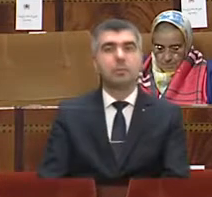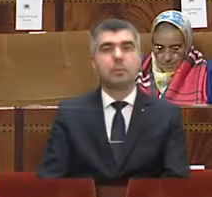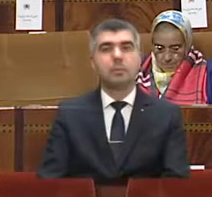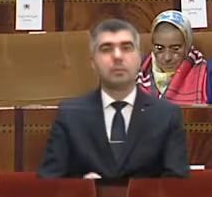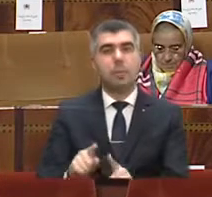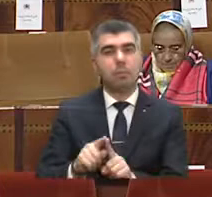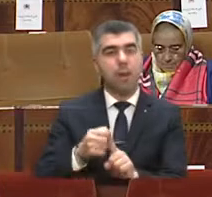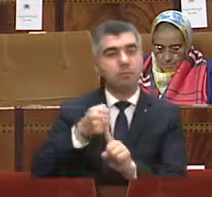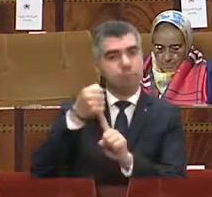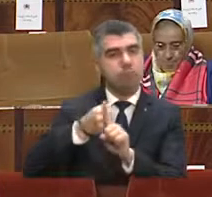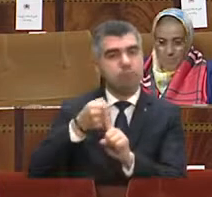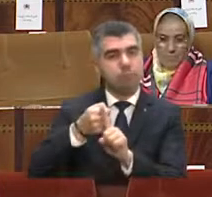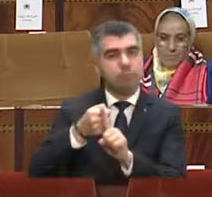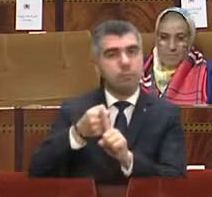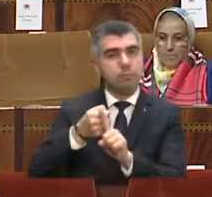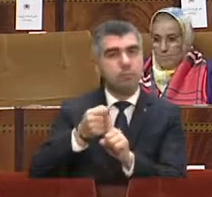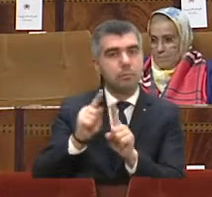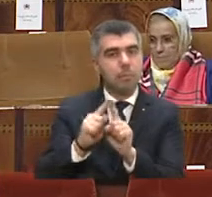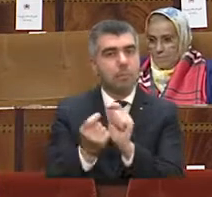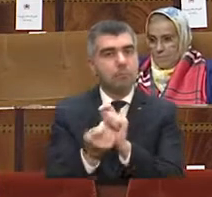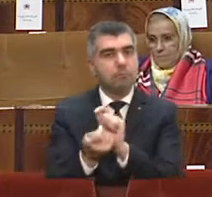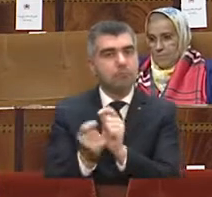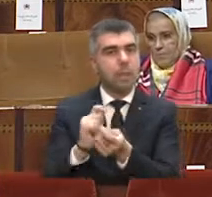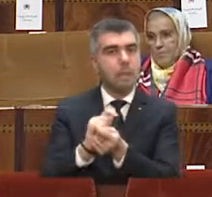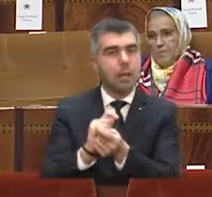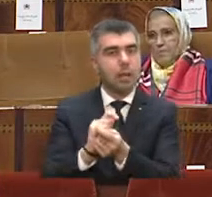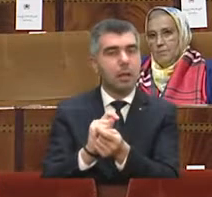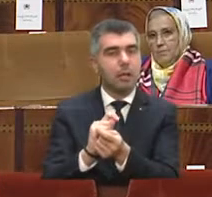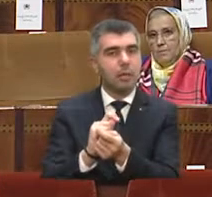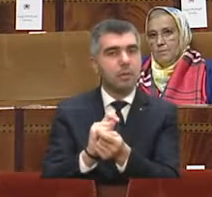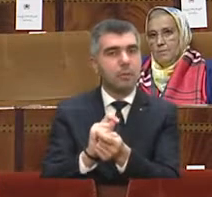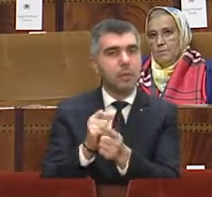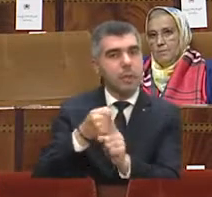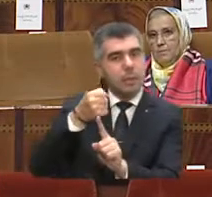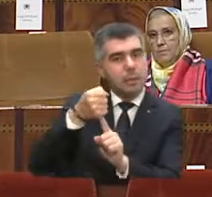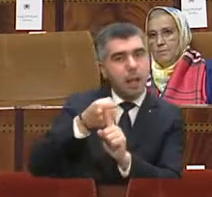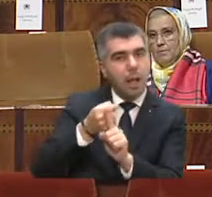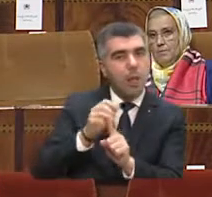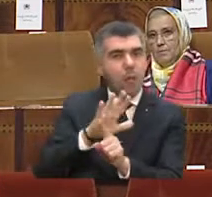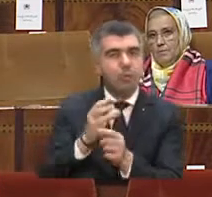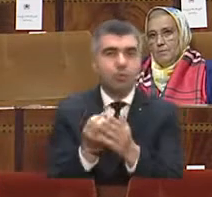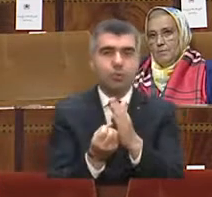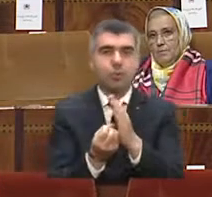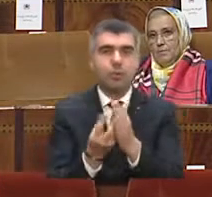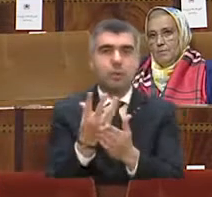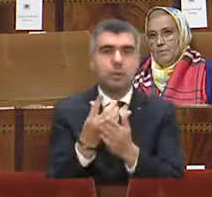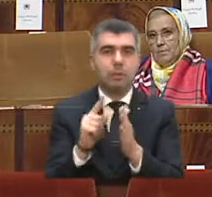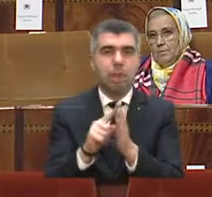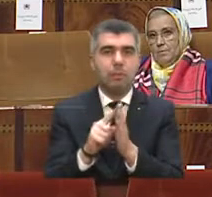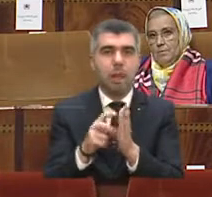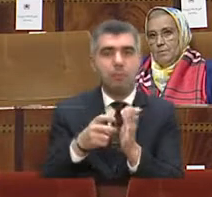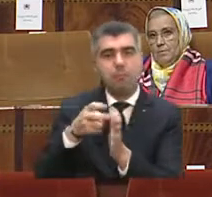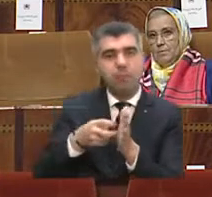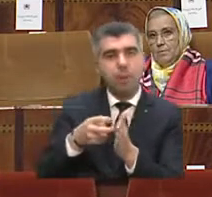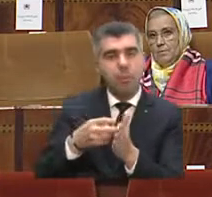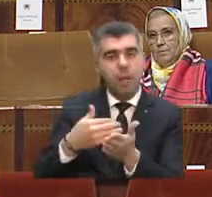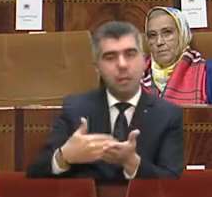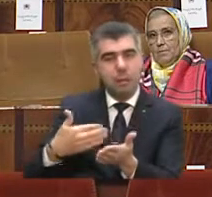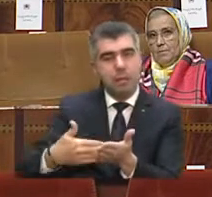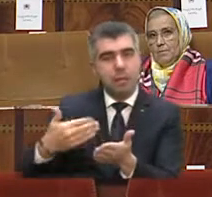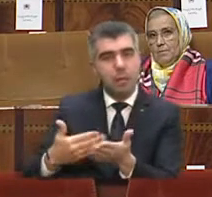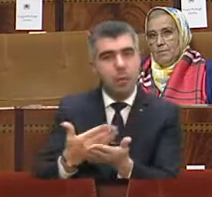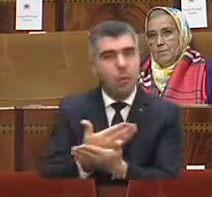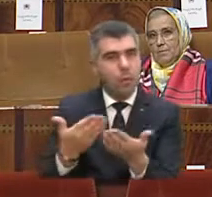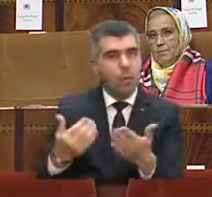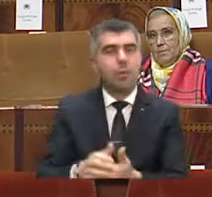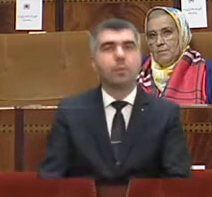إرادتكم القوية في التغيير وإصلاح وإعطاء نفس جديد للسكك الحديدية وللنقل